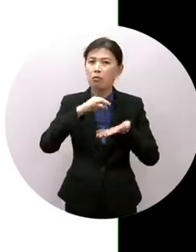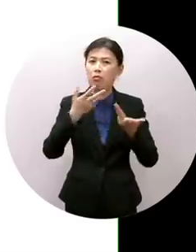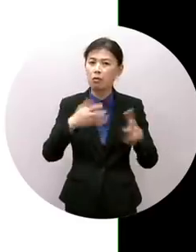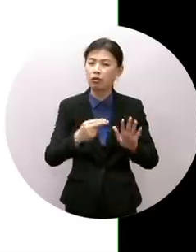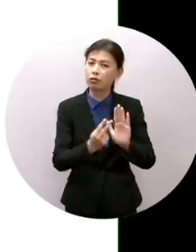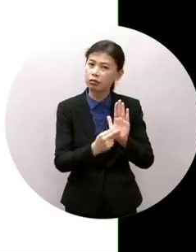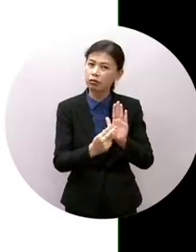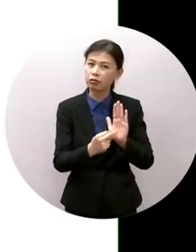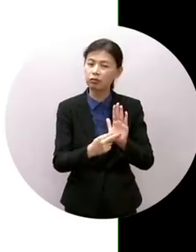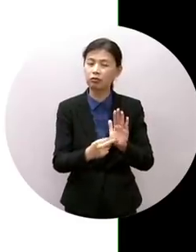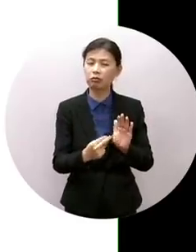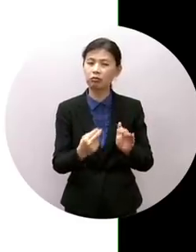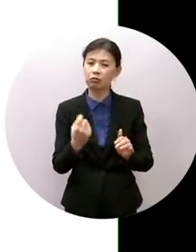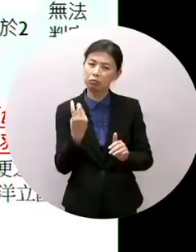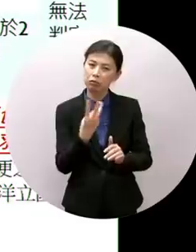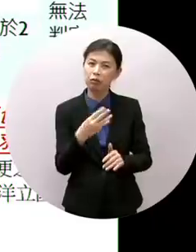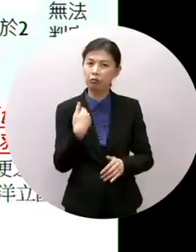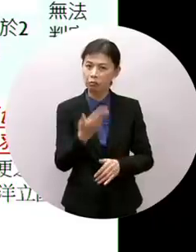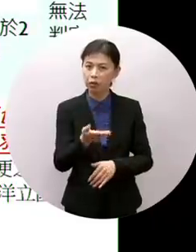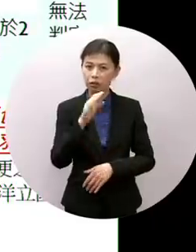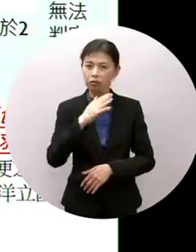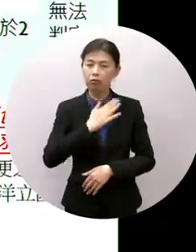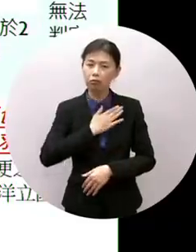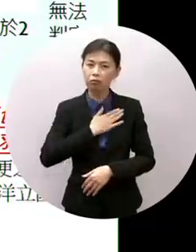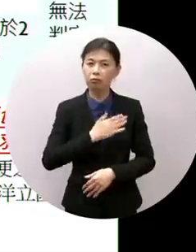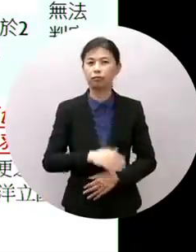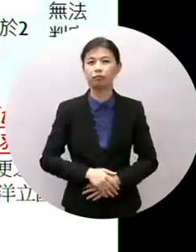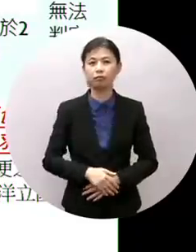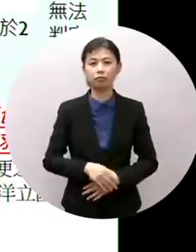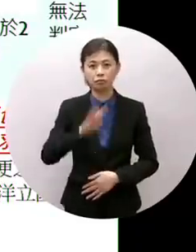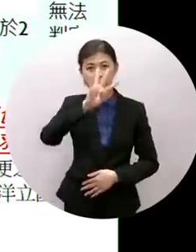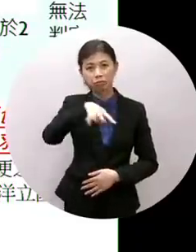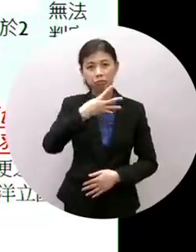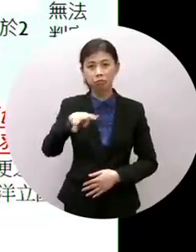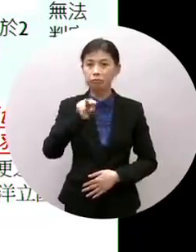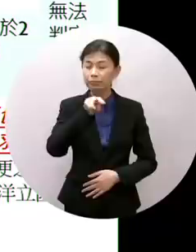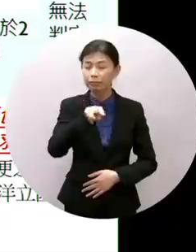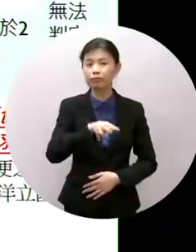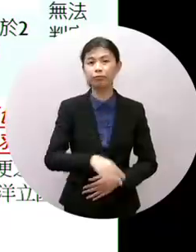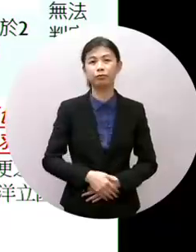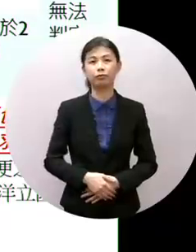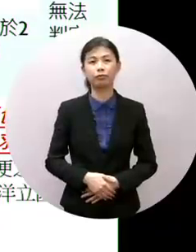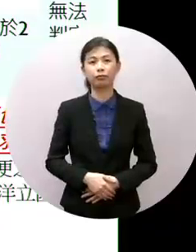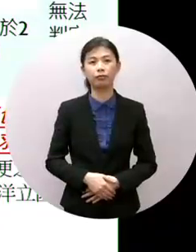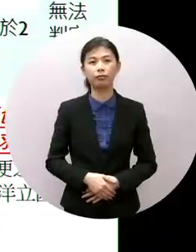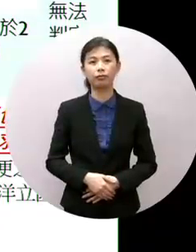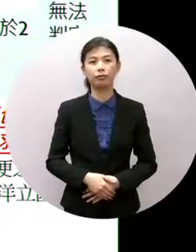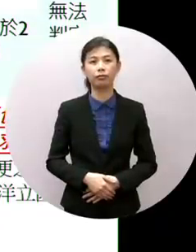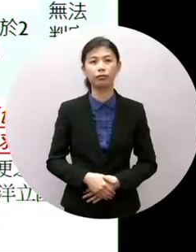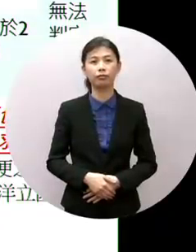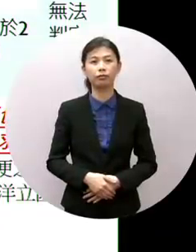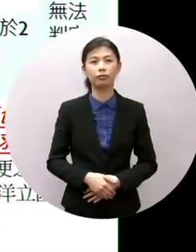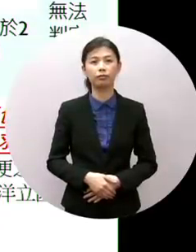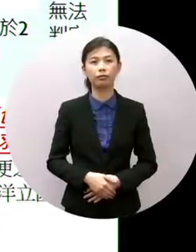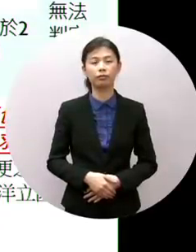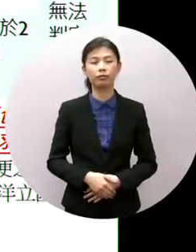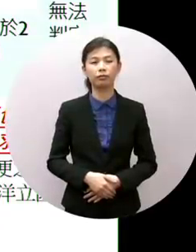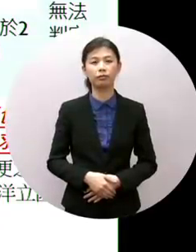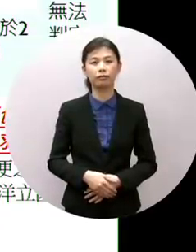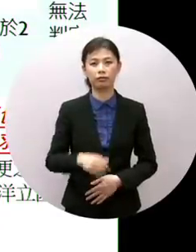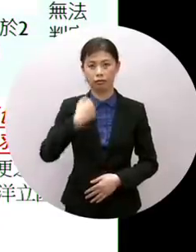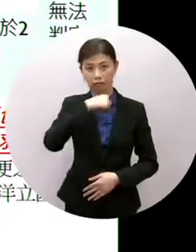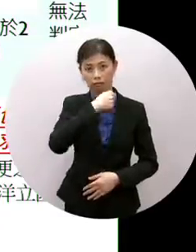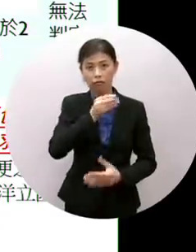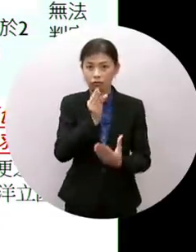我举几个给你看一下哈，正好看这个表格，这个表格哈，是我们投